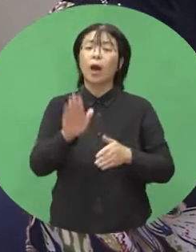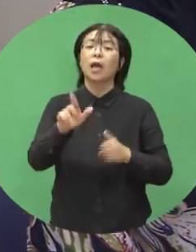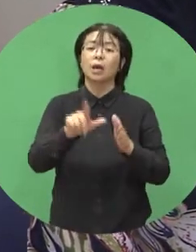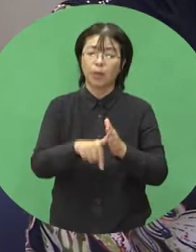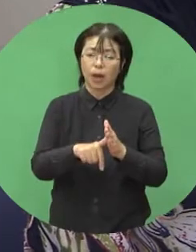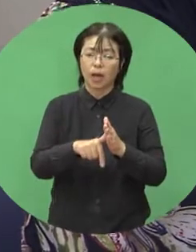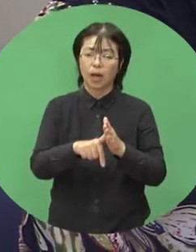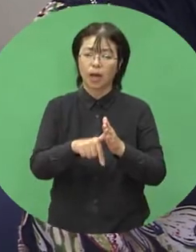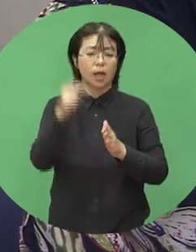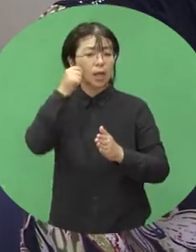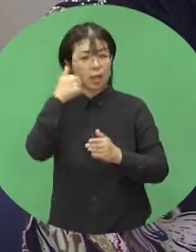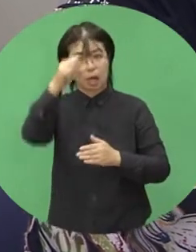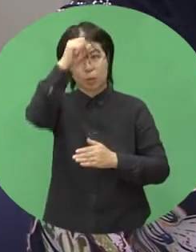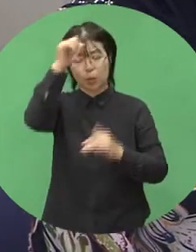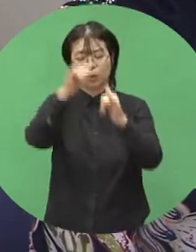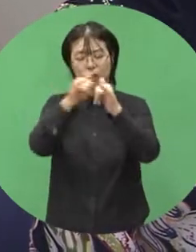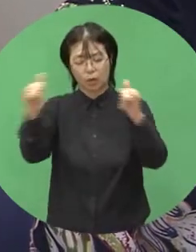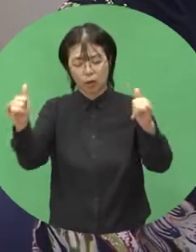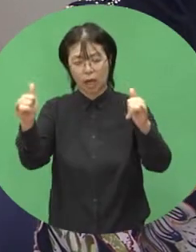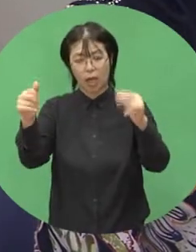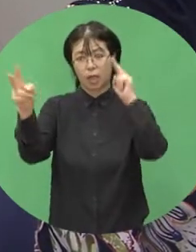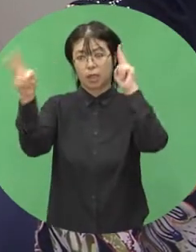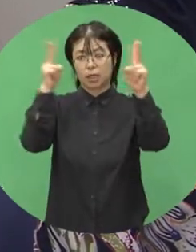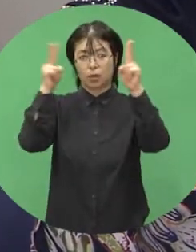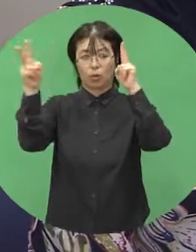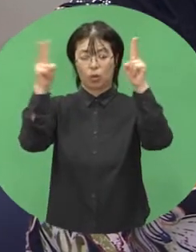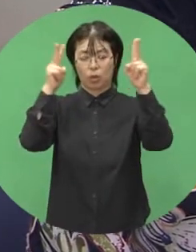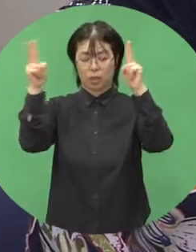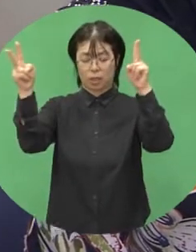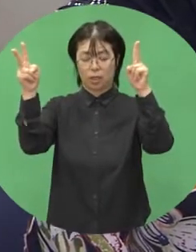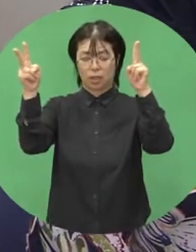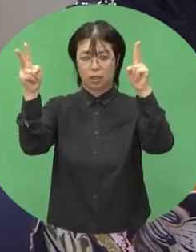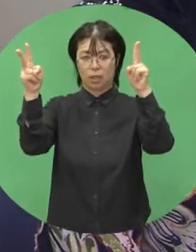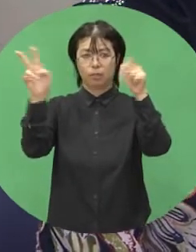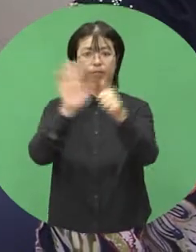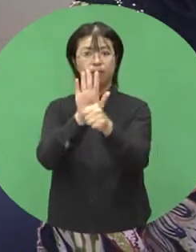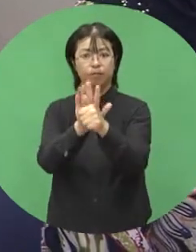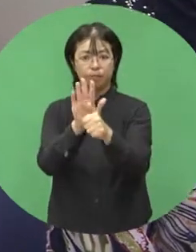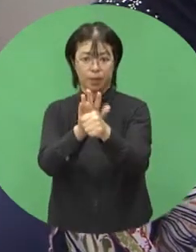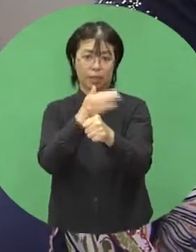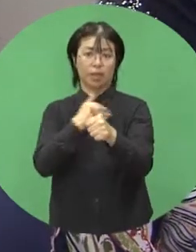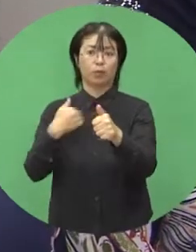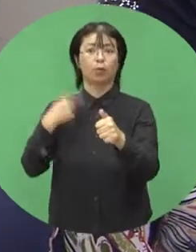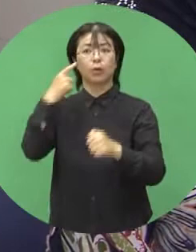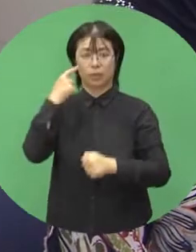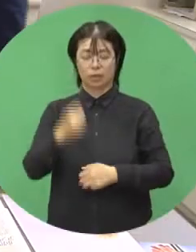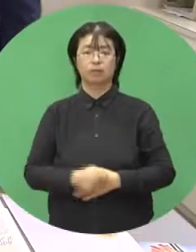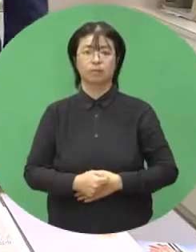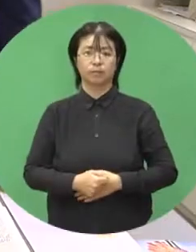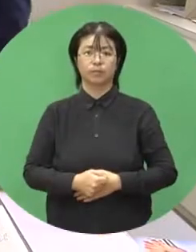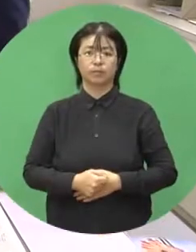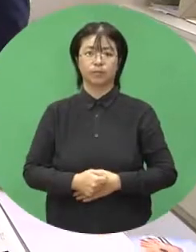難病者はですね、企業さんとして戦力となると思うんで。